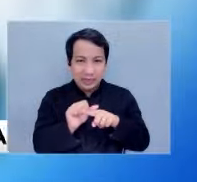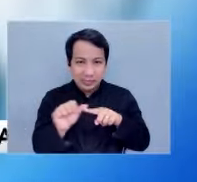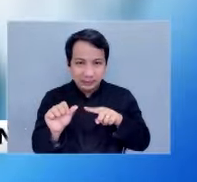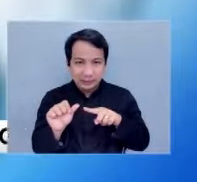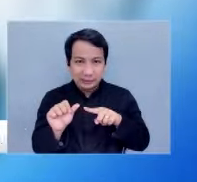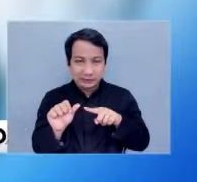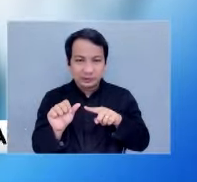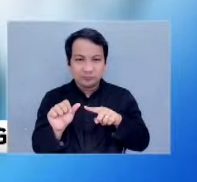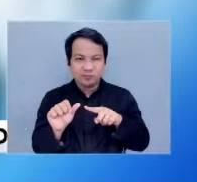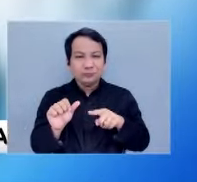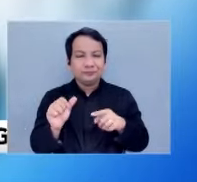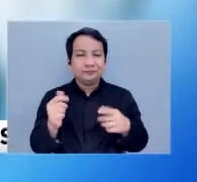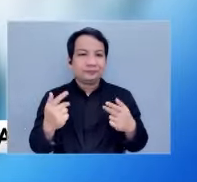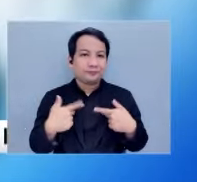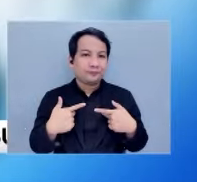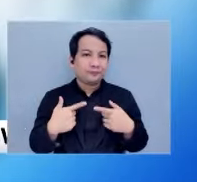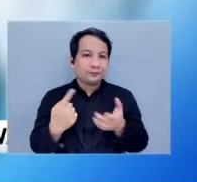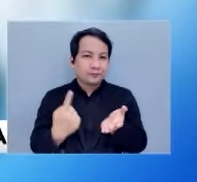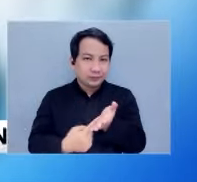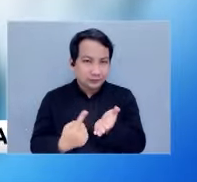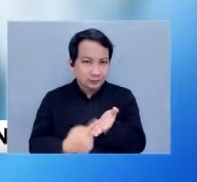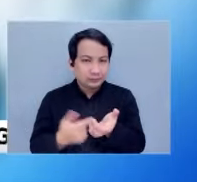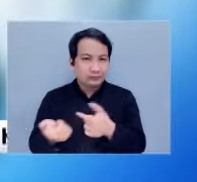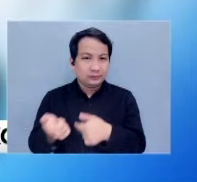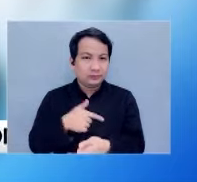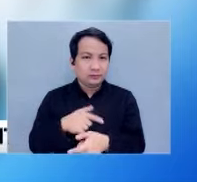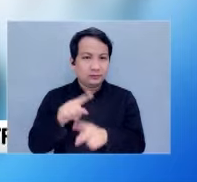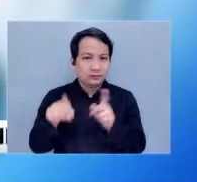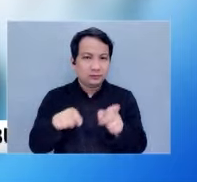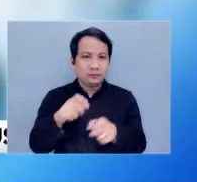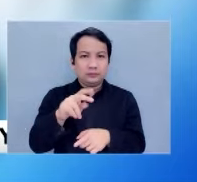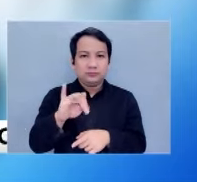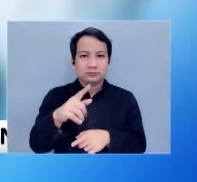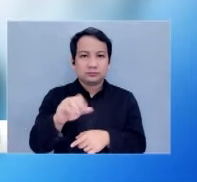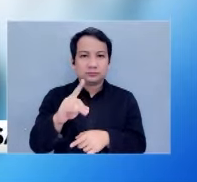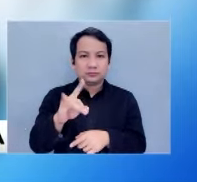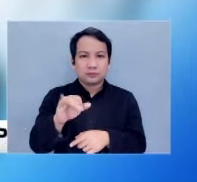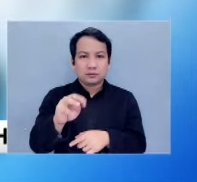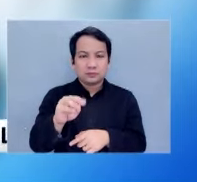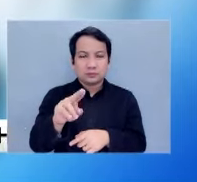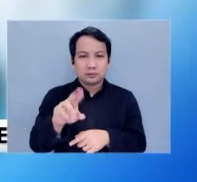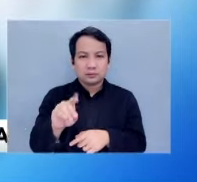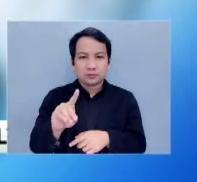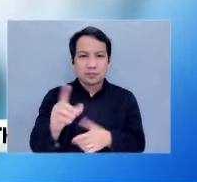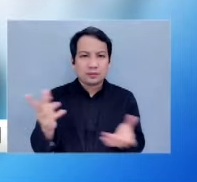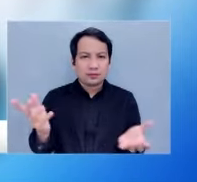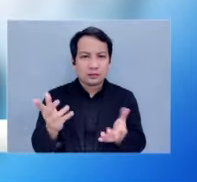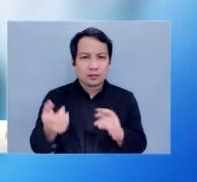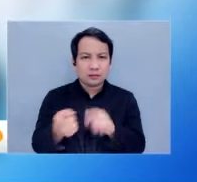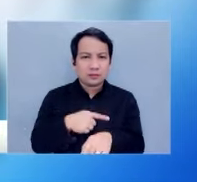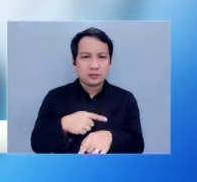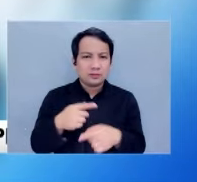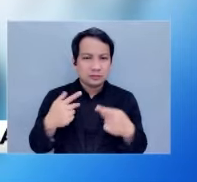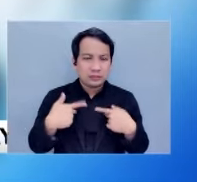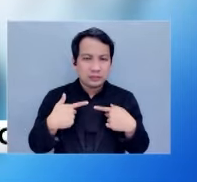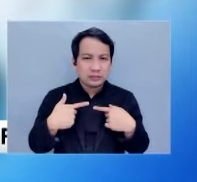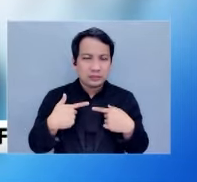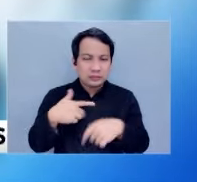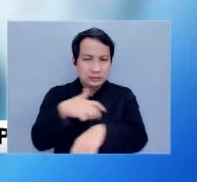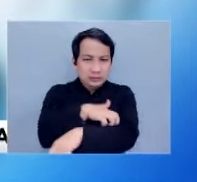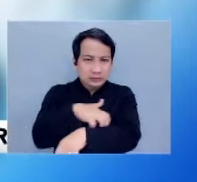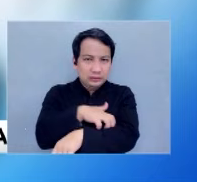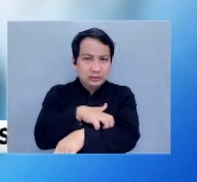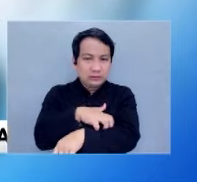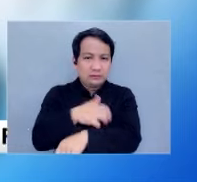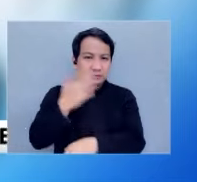Tungkol dyan ang pag-uusapan natin ngayon mula sa tanong ni Mina Del Mundo. Ang sabi niya, saan po ba galing ang allergy? Allergy din po ba